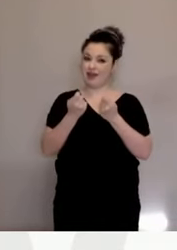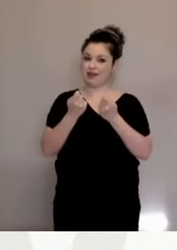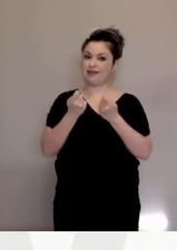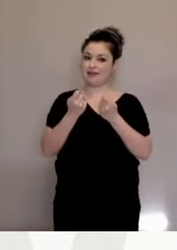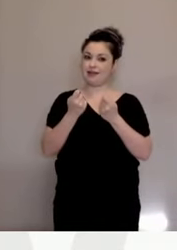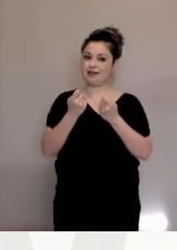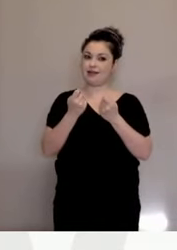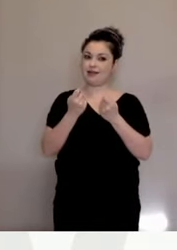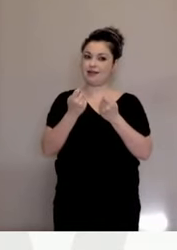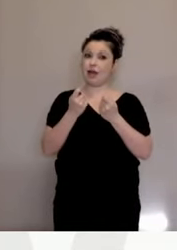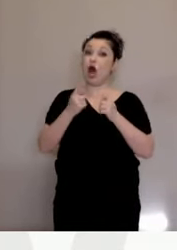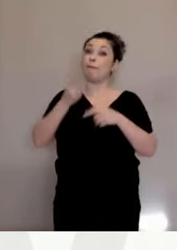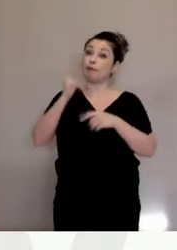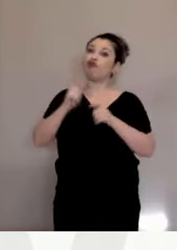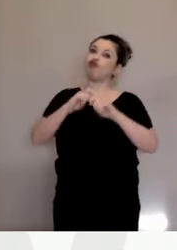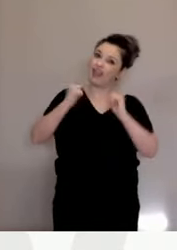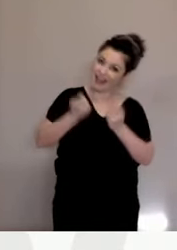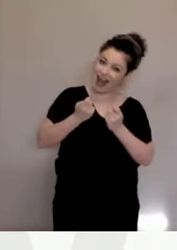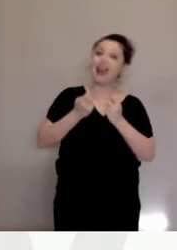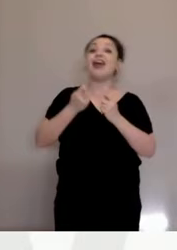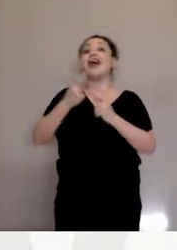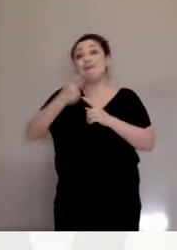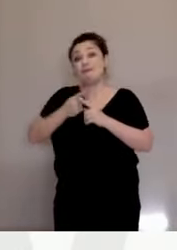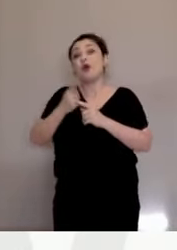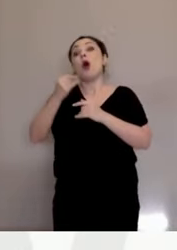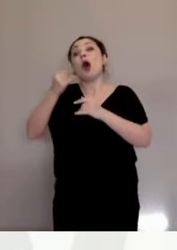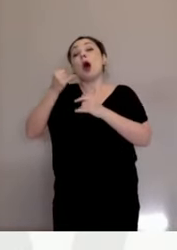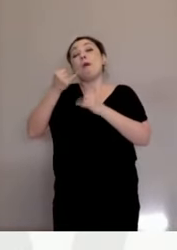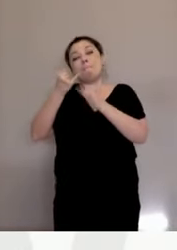generale e particolare insieme. Vuol dire che